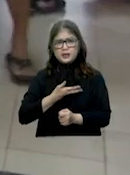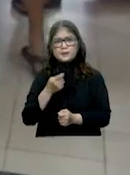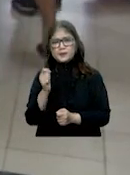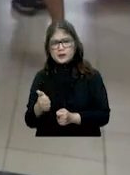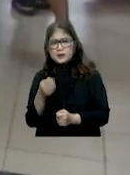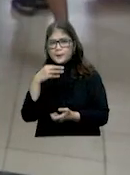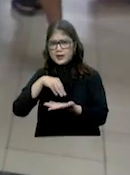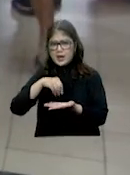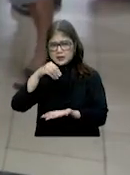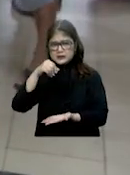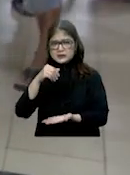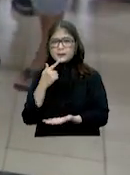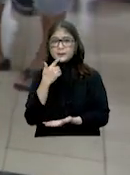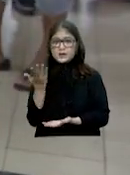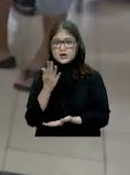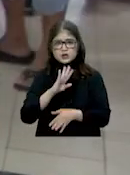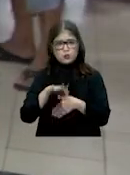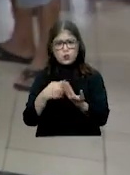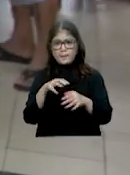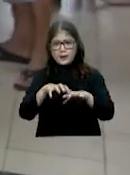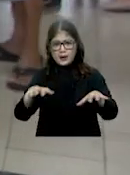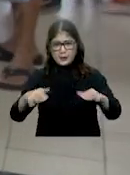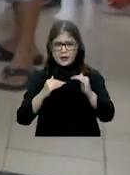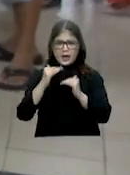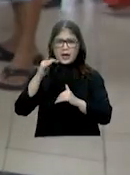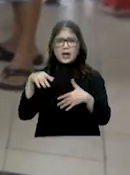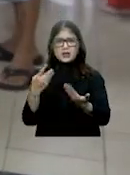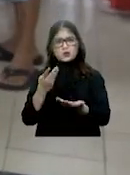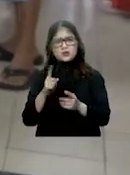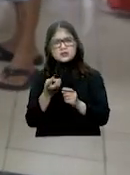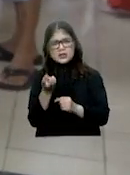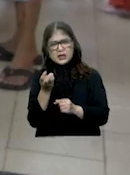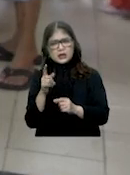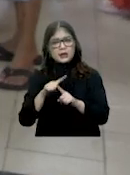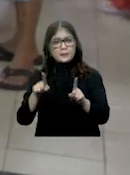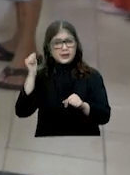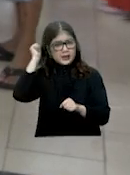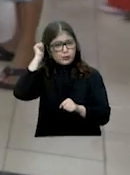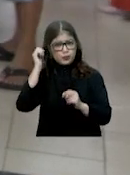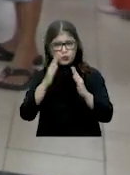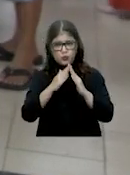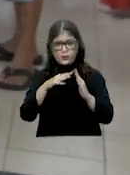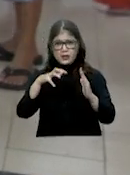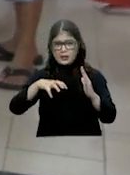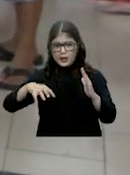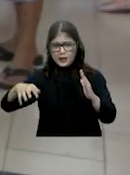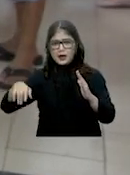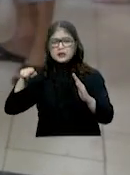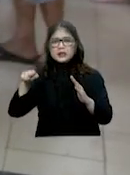rata-rata boleh dikatakan naik semua ya walaupun naiknya sedikit tapi buat ibu-ibu yang ada di rumah sebagai rumah tangga itu